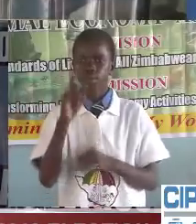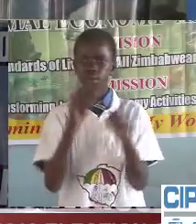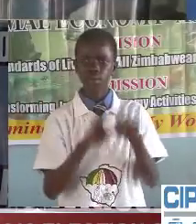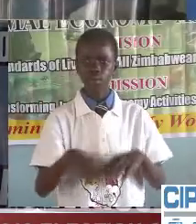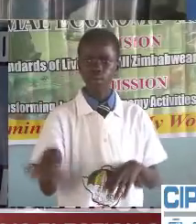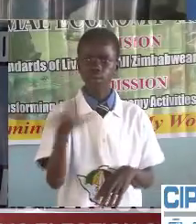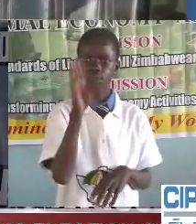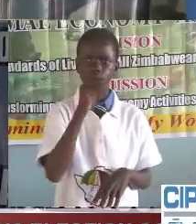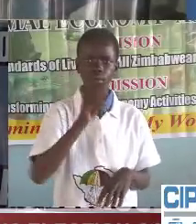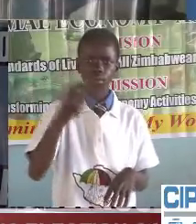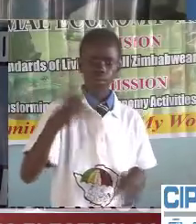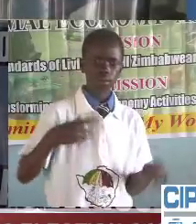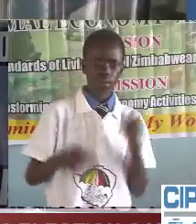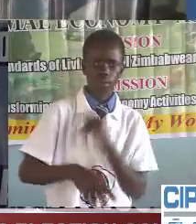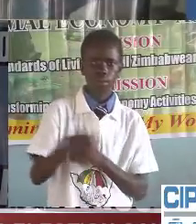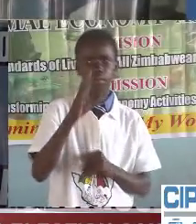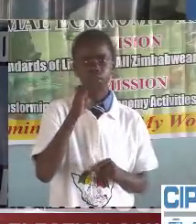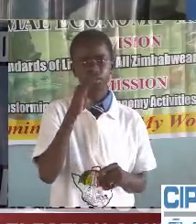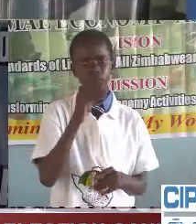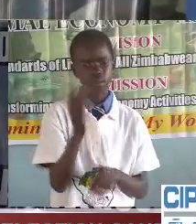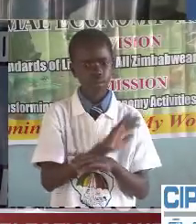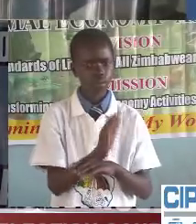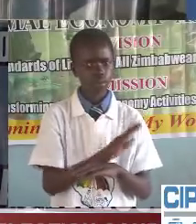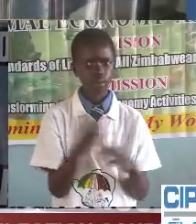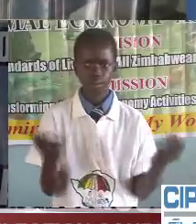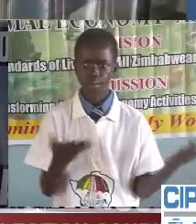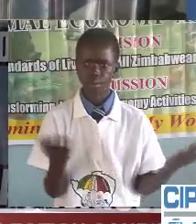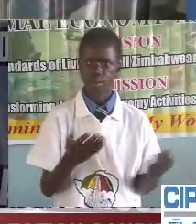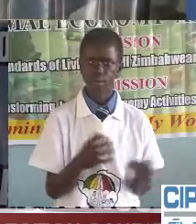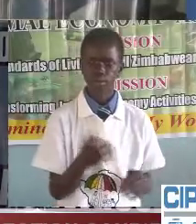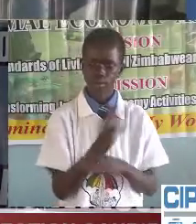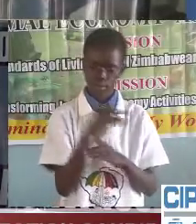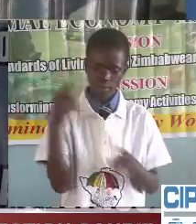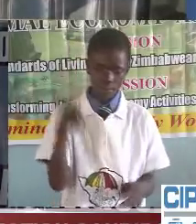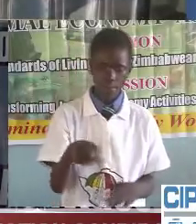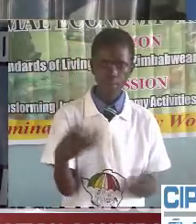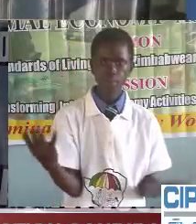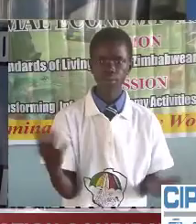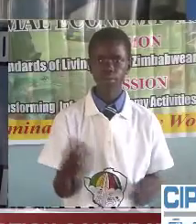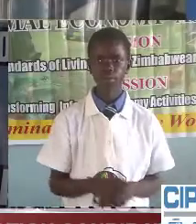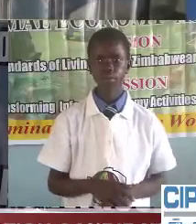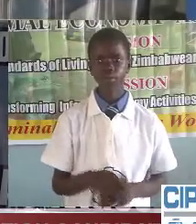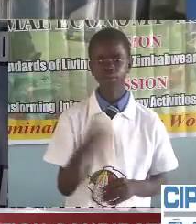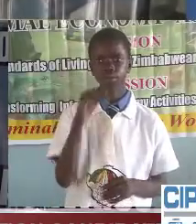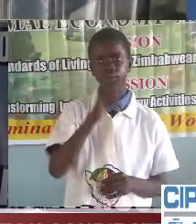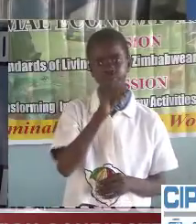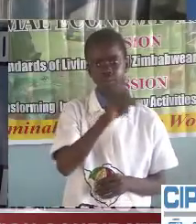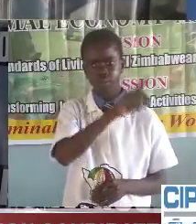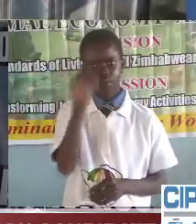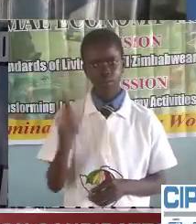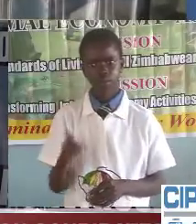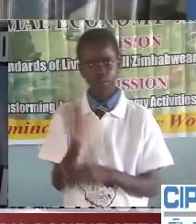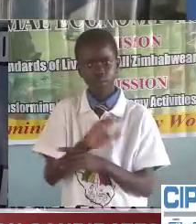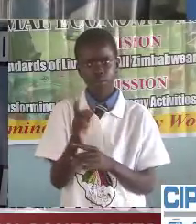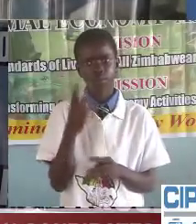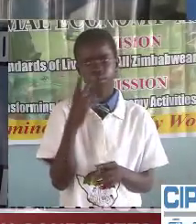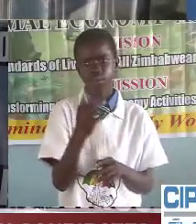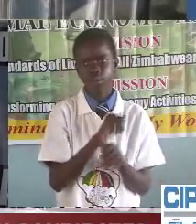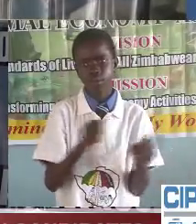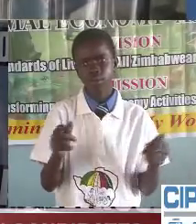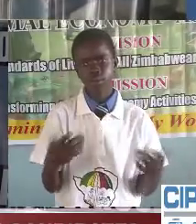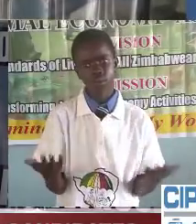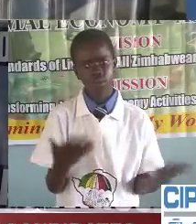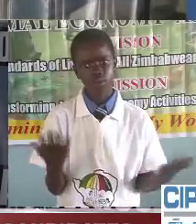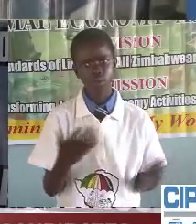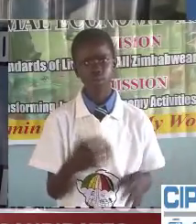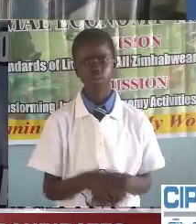tanoisa ma-vending bylaws, uyu unotengesera apa, uyu unotengesera apa. Handika takubvunzai kuti kwamunoona kungaiti musangana